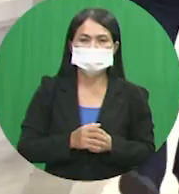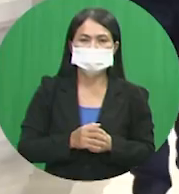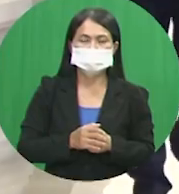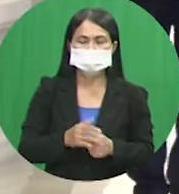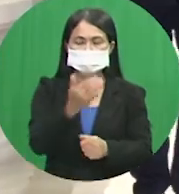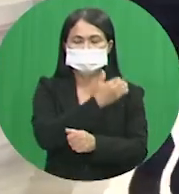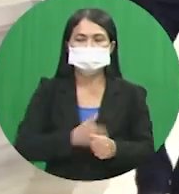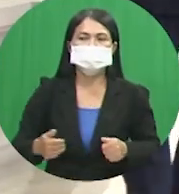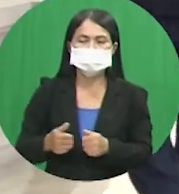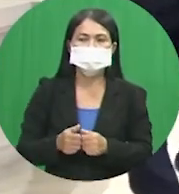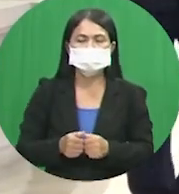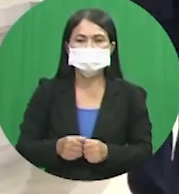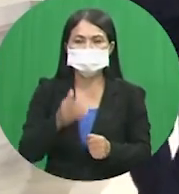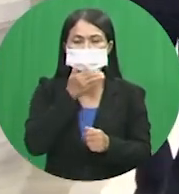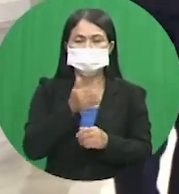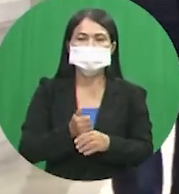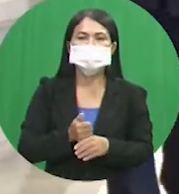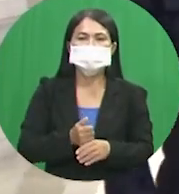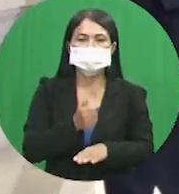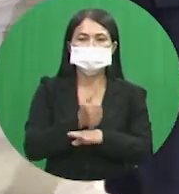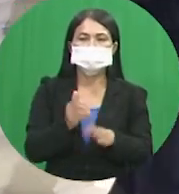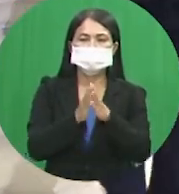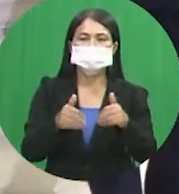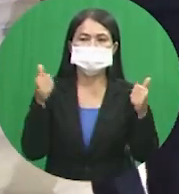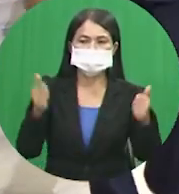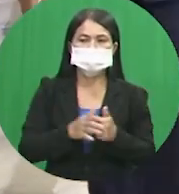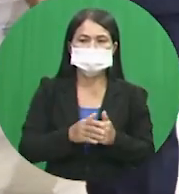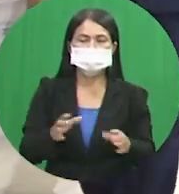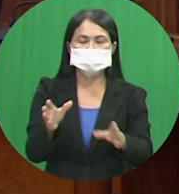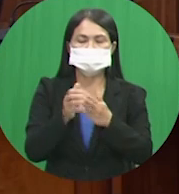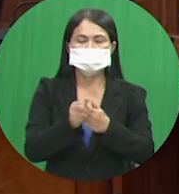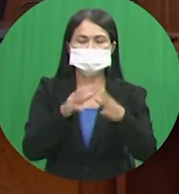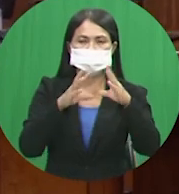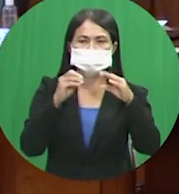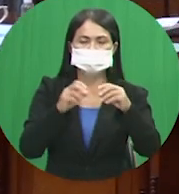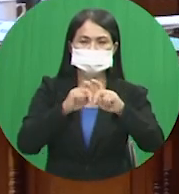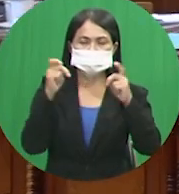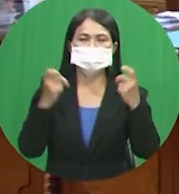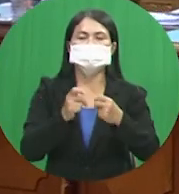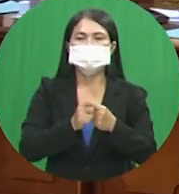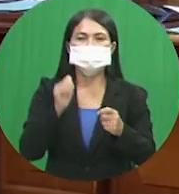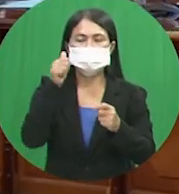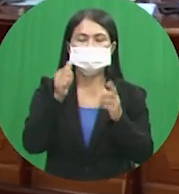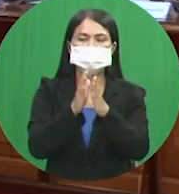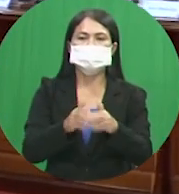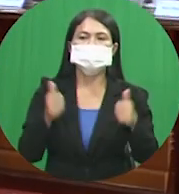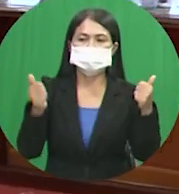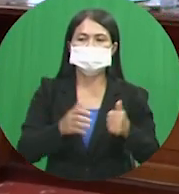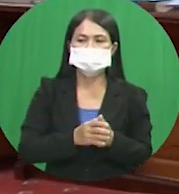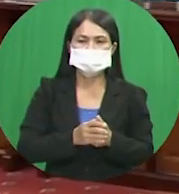សម្ដេចអគ្គមហាពញាចក្រីហេងសំរិនប្រធានរដ្ឋសភាបានដឹកនាំកិច្ចប្រជុំគណៈកម្មាធិការអចិន្ត្រៃយ៍រដ្ឋស